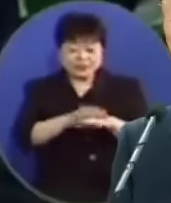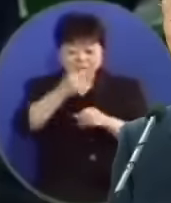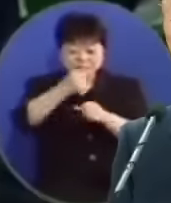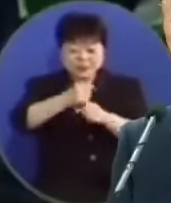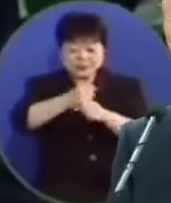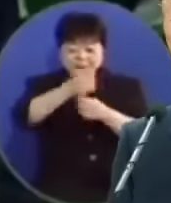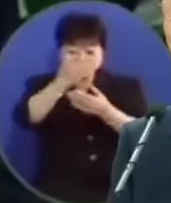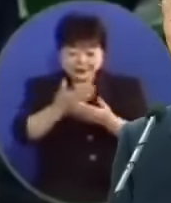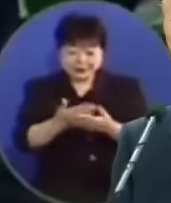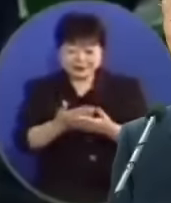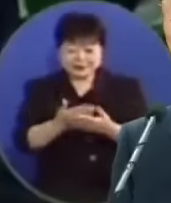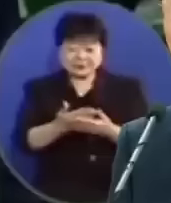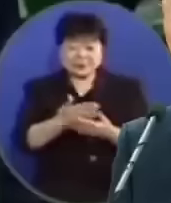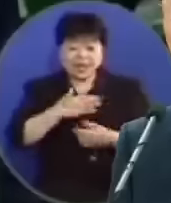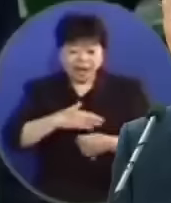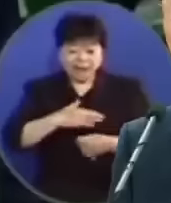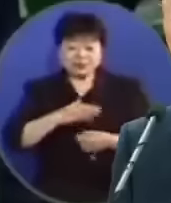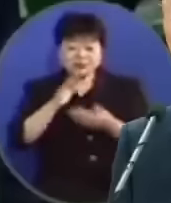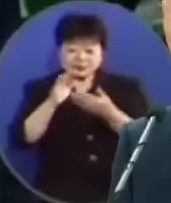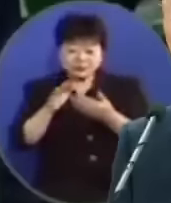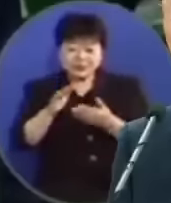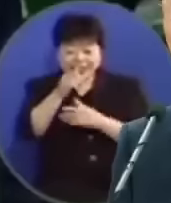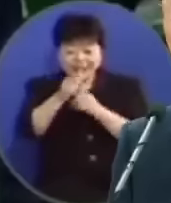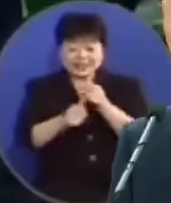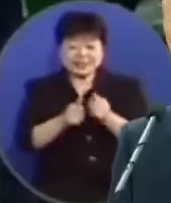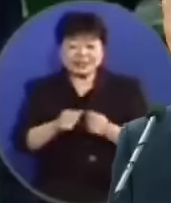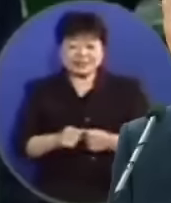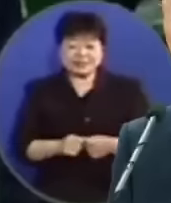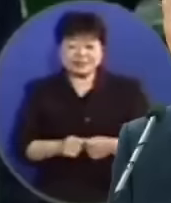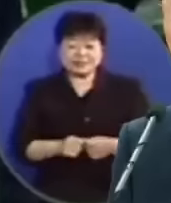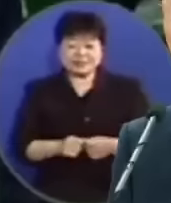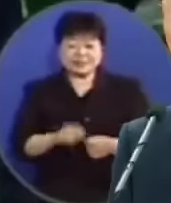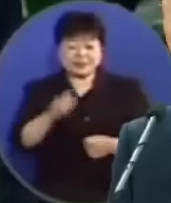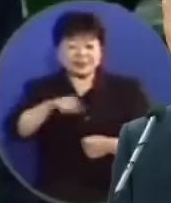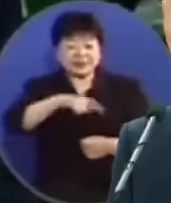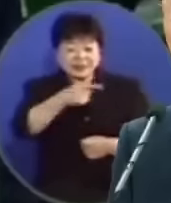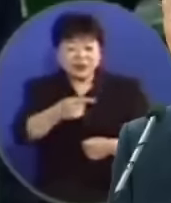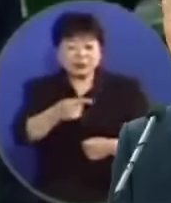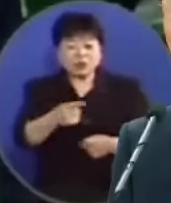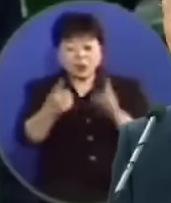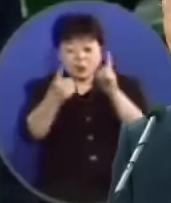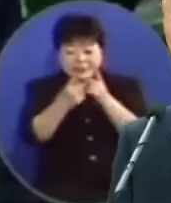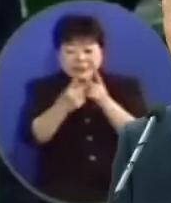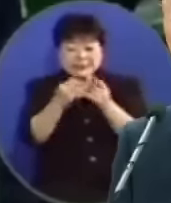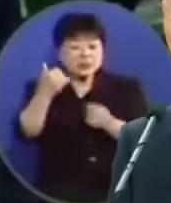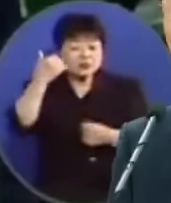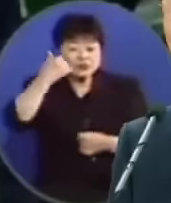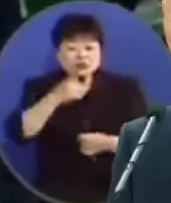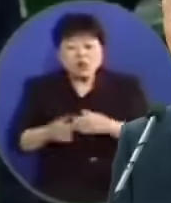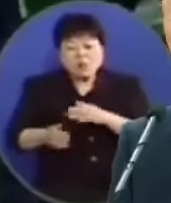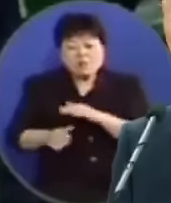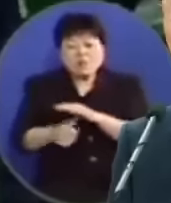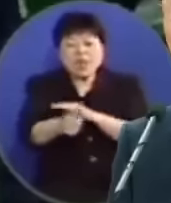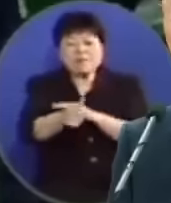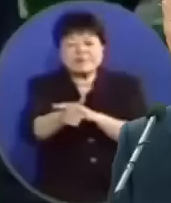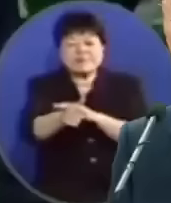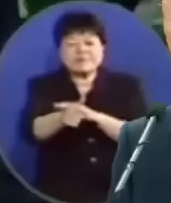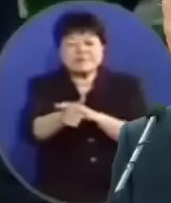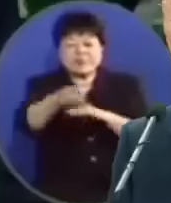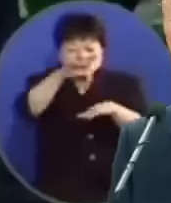것을 알자말자 하나님 다음으로 곧 와서 만난 자가 누구냐? 뱀입니다.